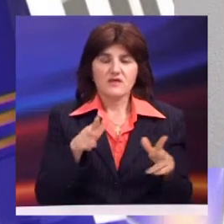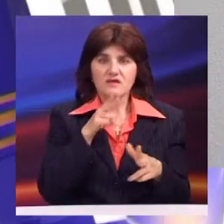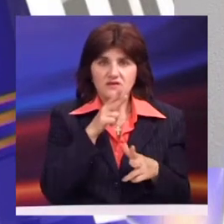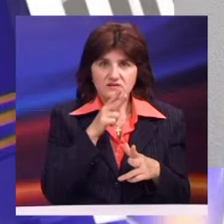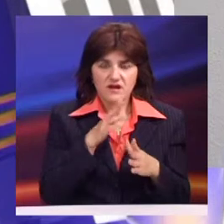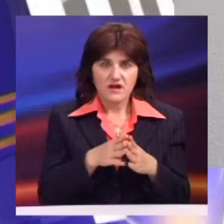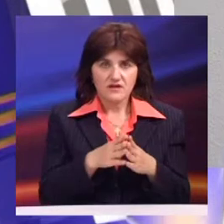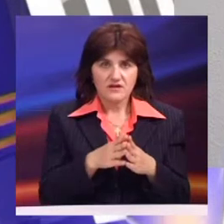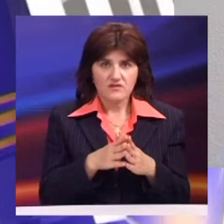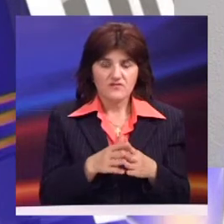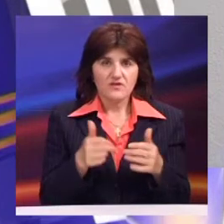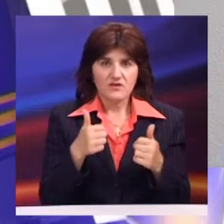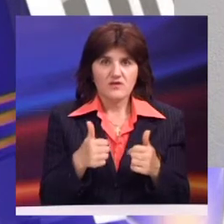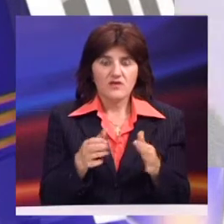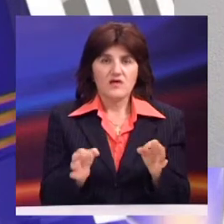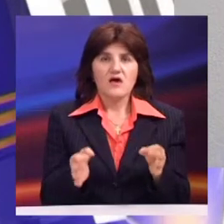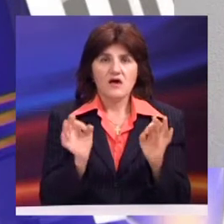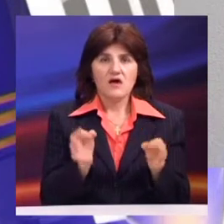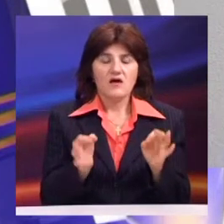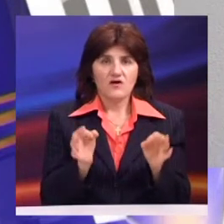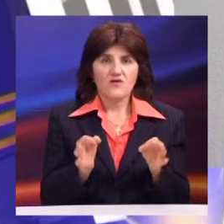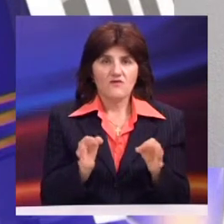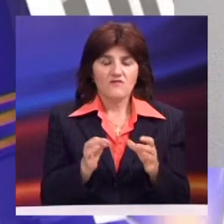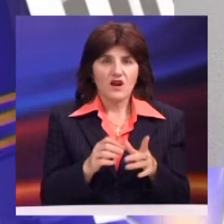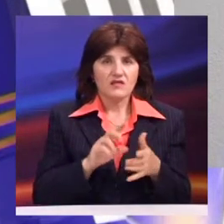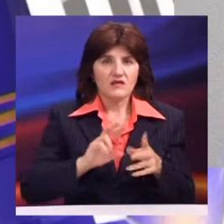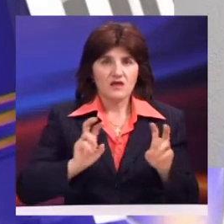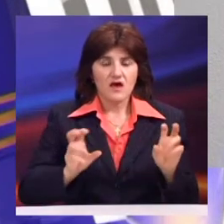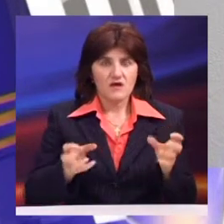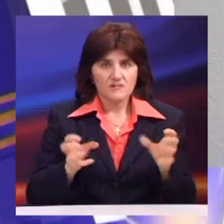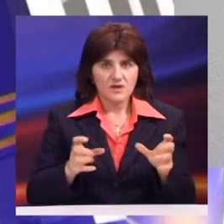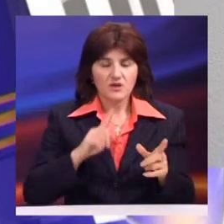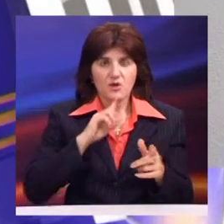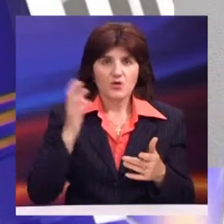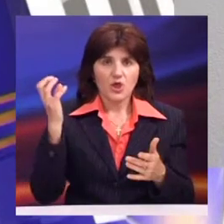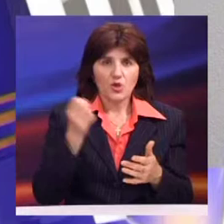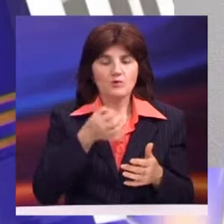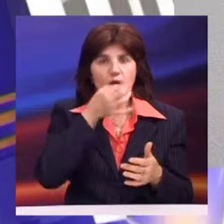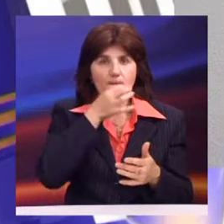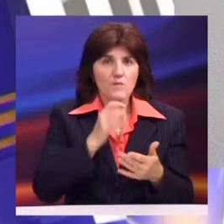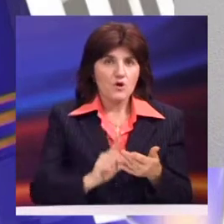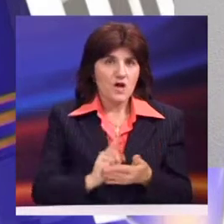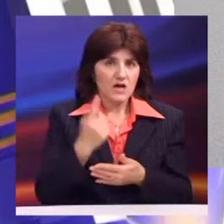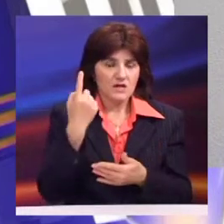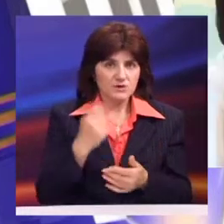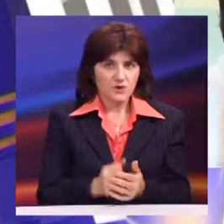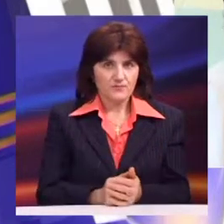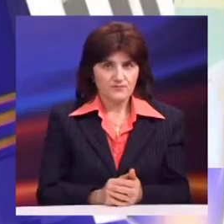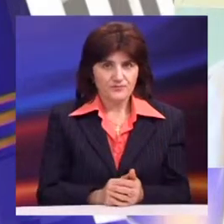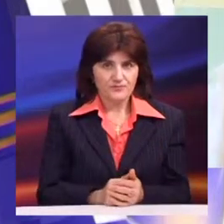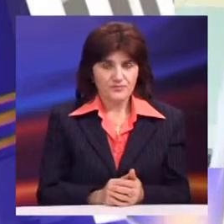zahteva normalno i neke izuzetno kvalitetnu opremu koja će doneti još neki bolji